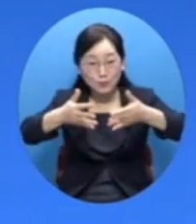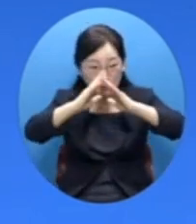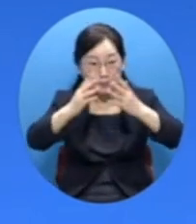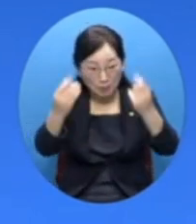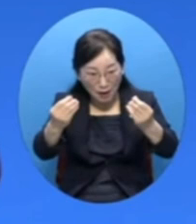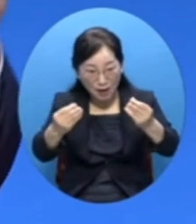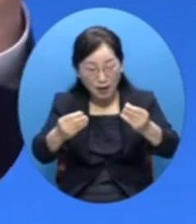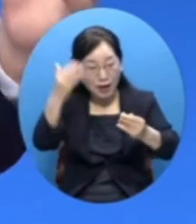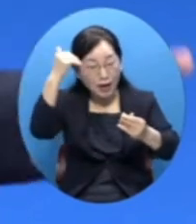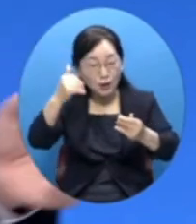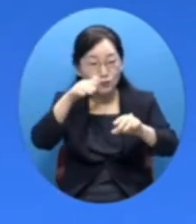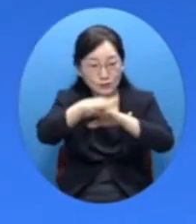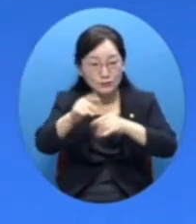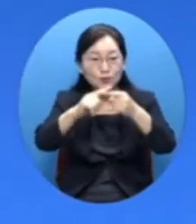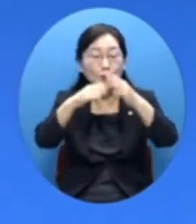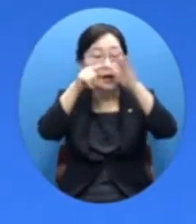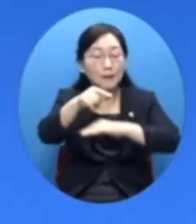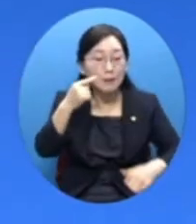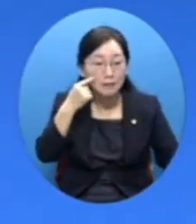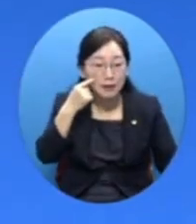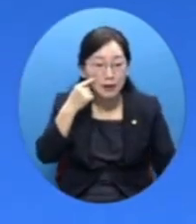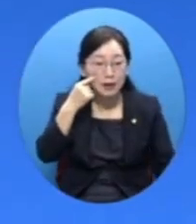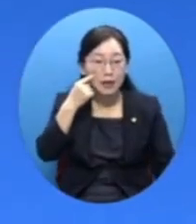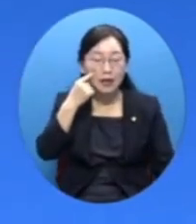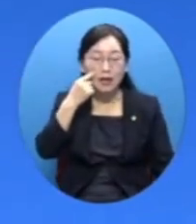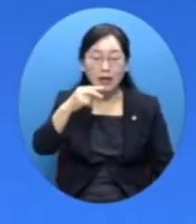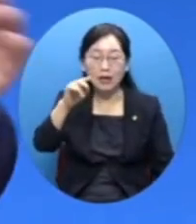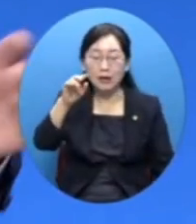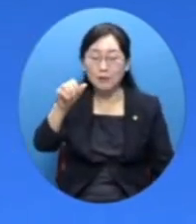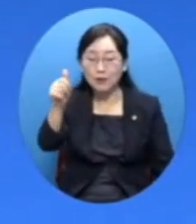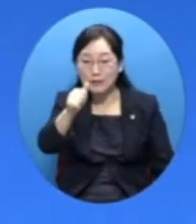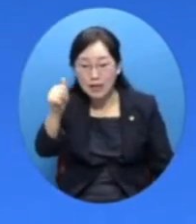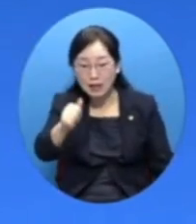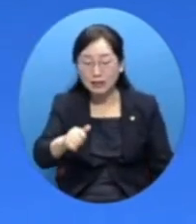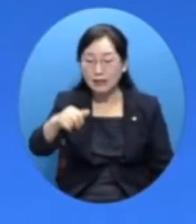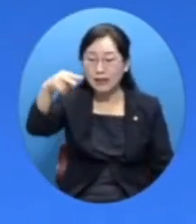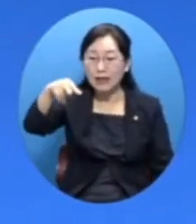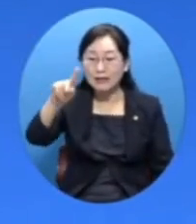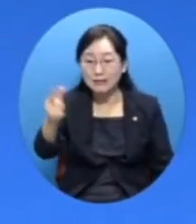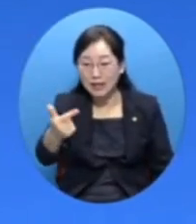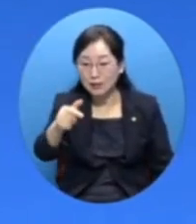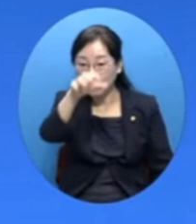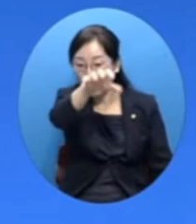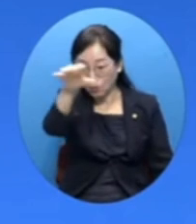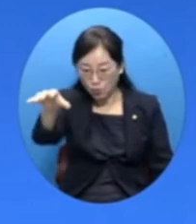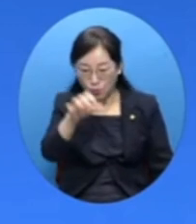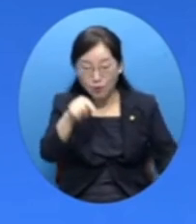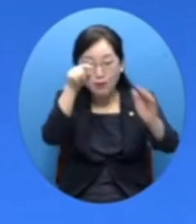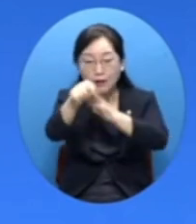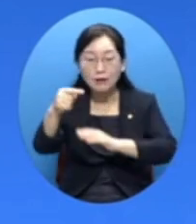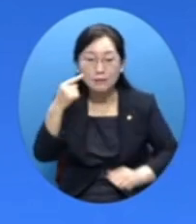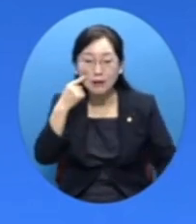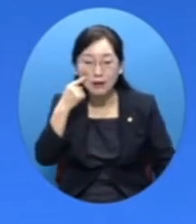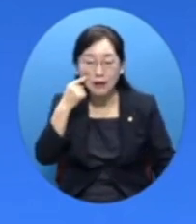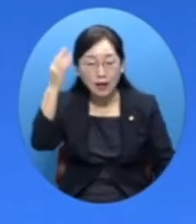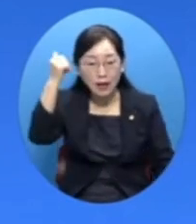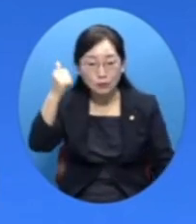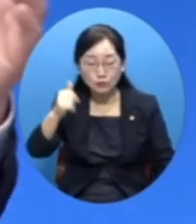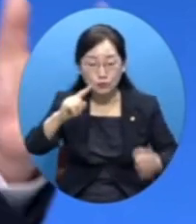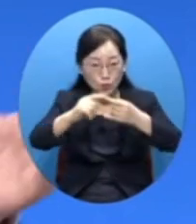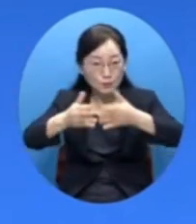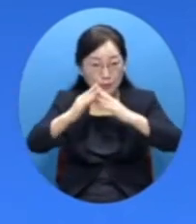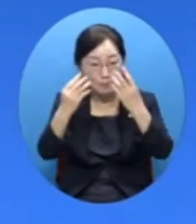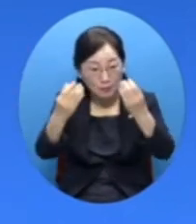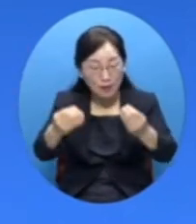찾아갔습니다 켄터키 가보고 저 샌프란시스코도 가보고 산도 가보고 한인 교회에서지 교회를 가서 보고 그